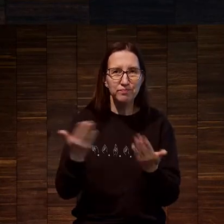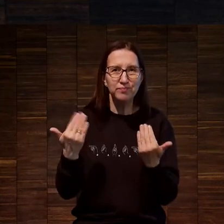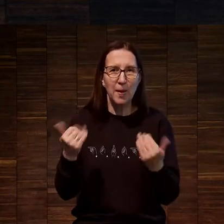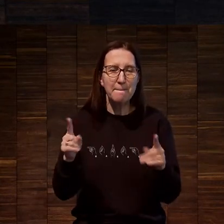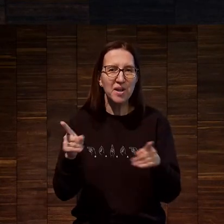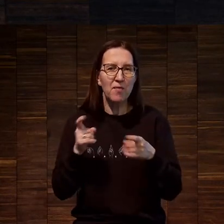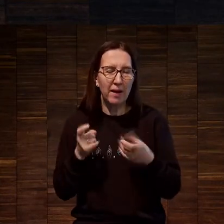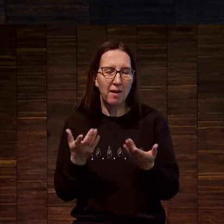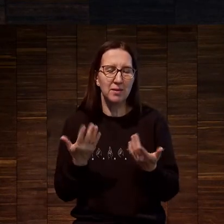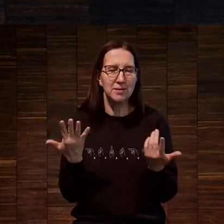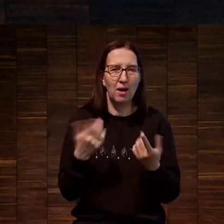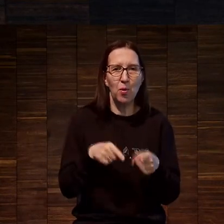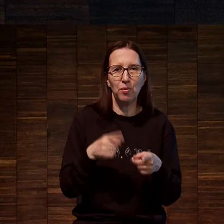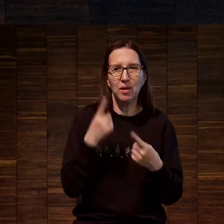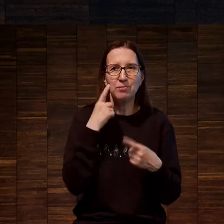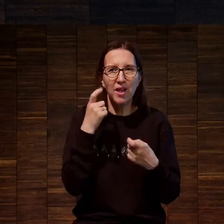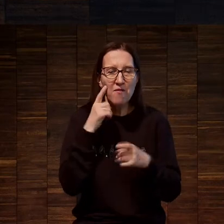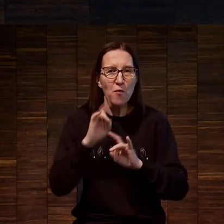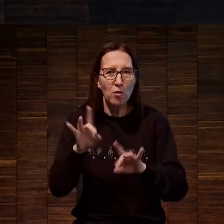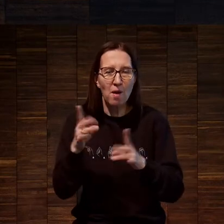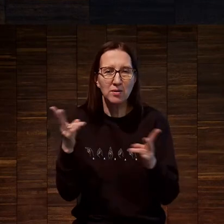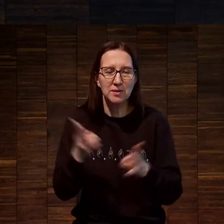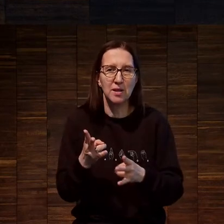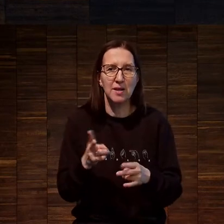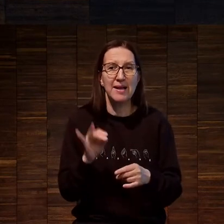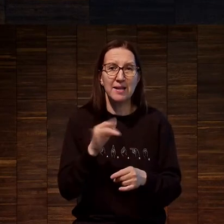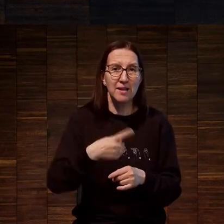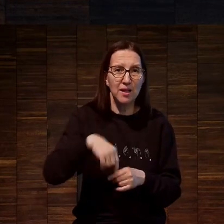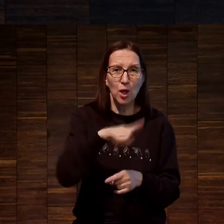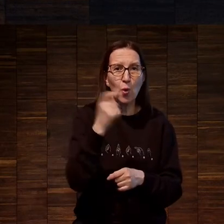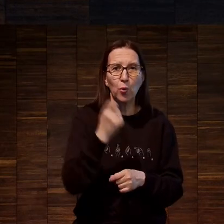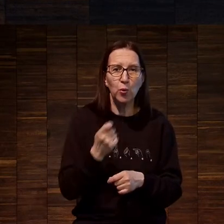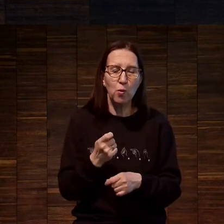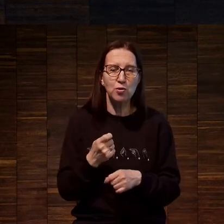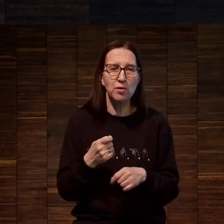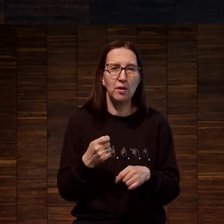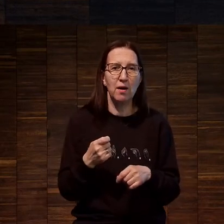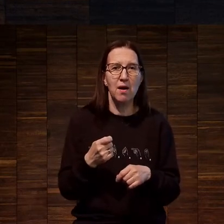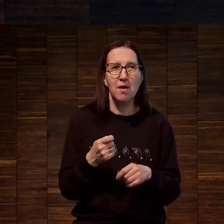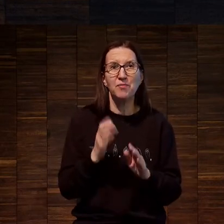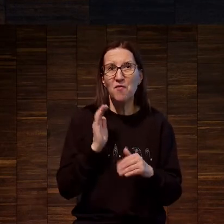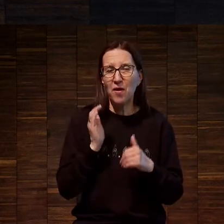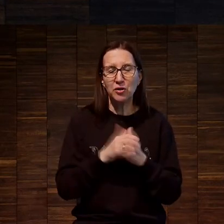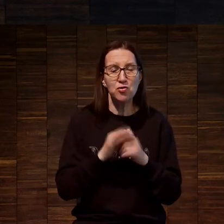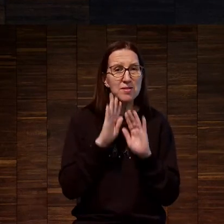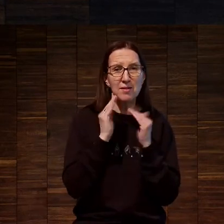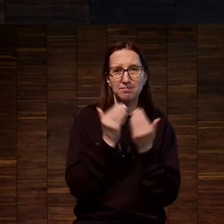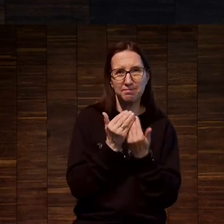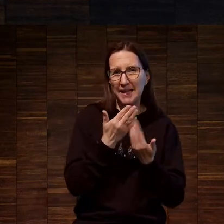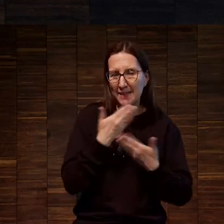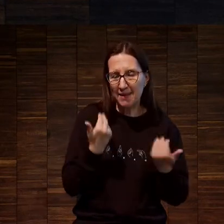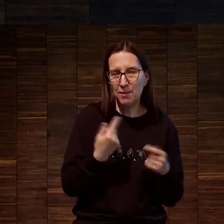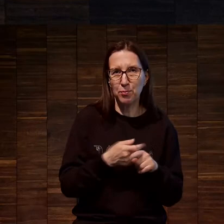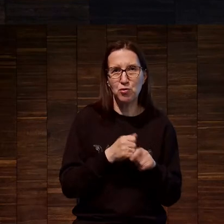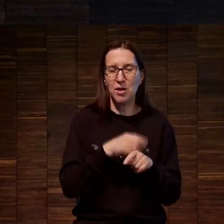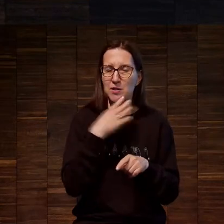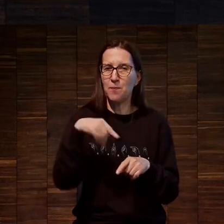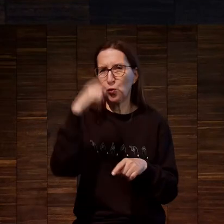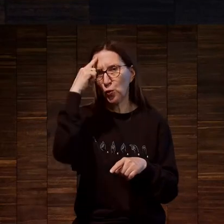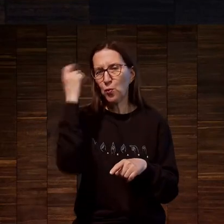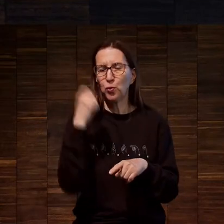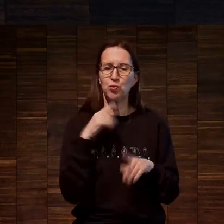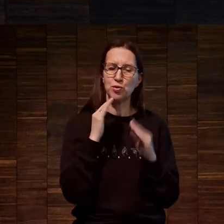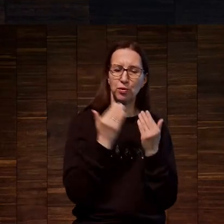привлекать их каким-то контентом. И художник не настолько автономен, как кажется с первого взгляда, со